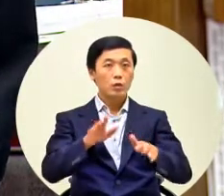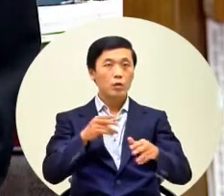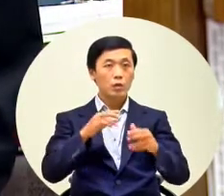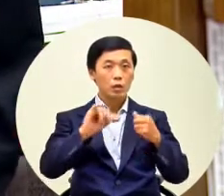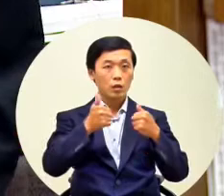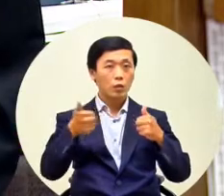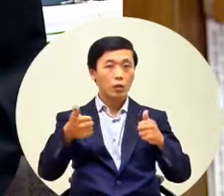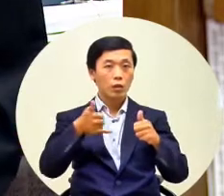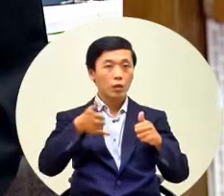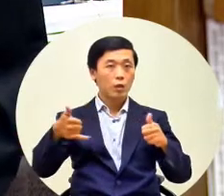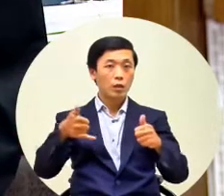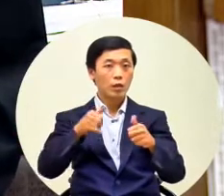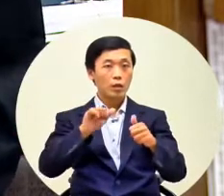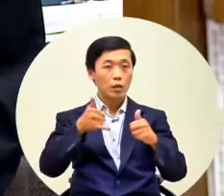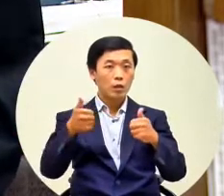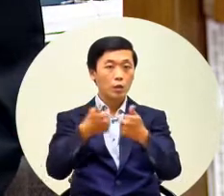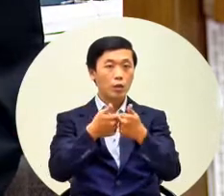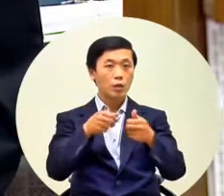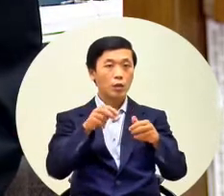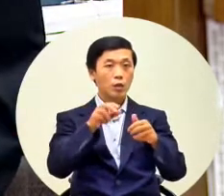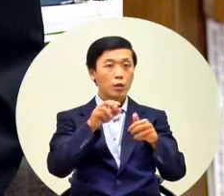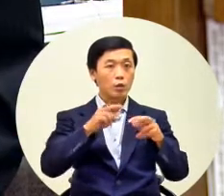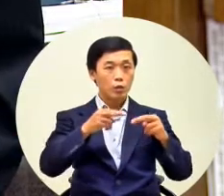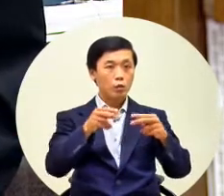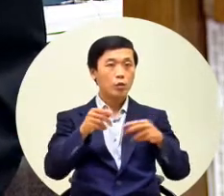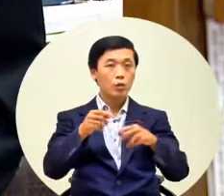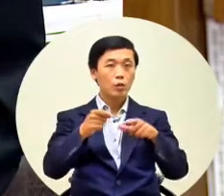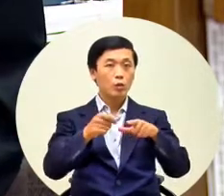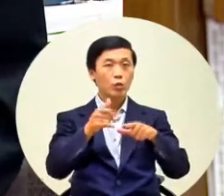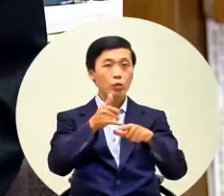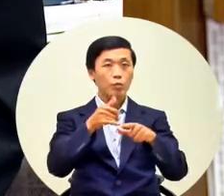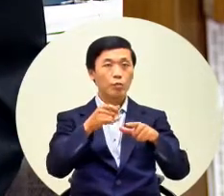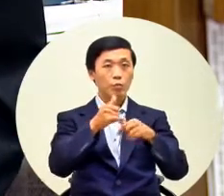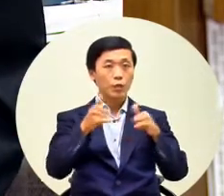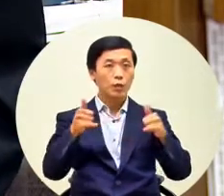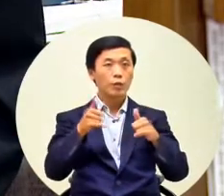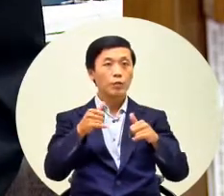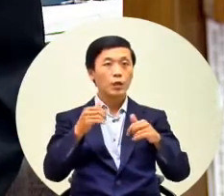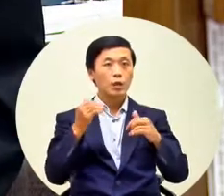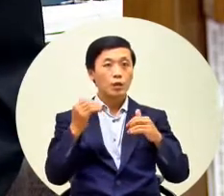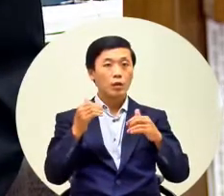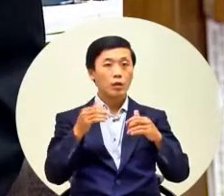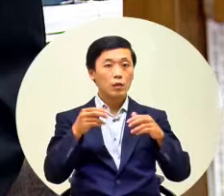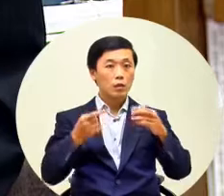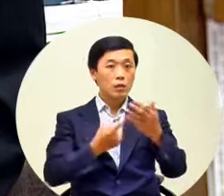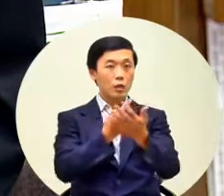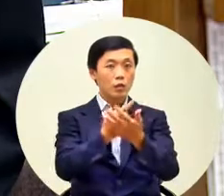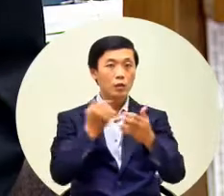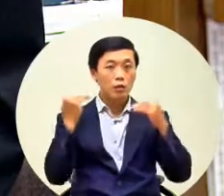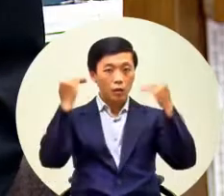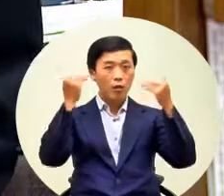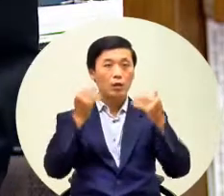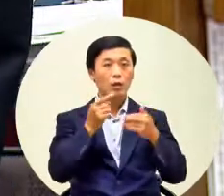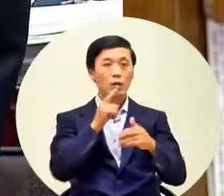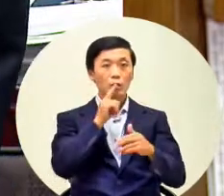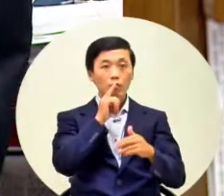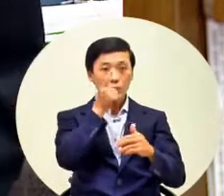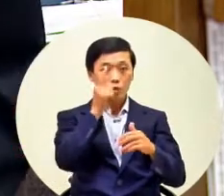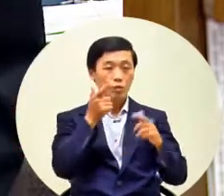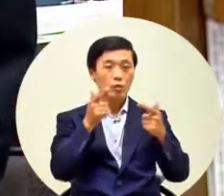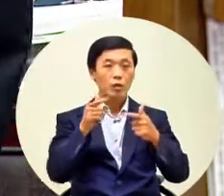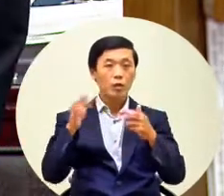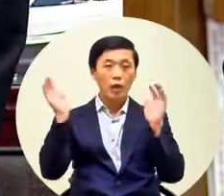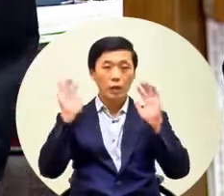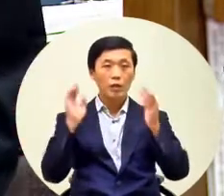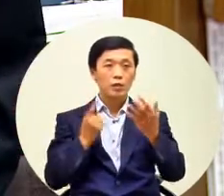所谓的公民参与不限于那些成年人，因为这个几乎都是共融式的话，包括小孩子也会使用，所以